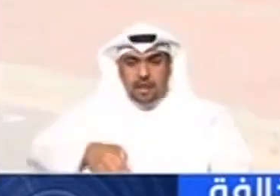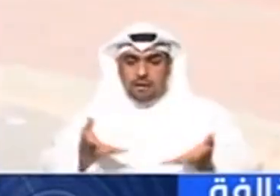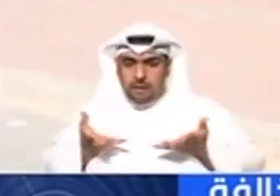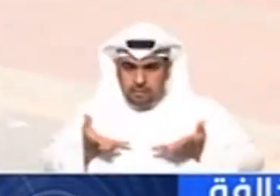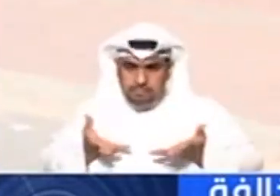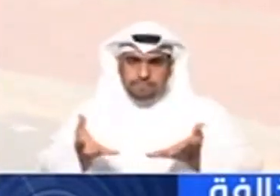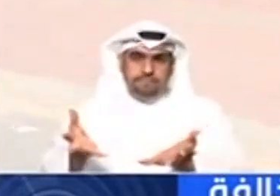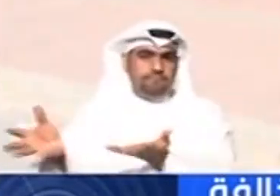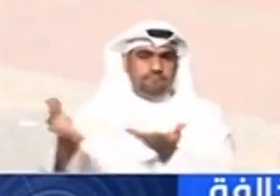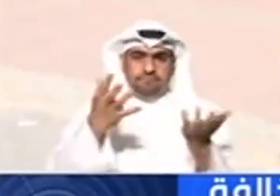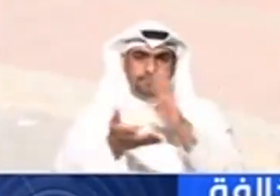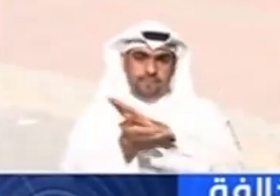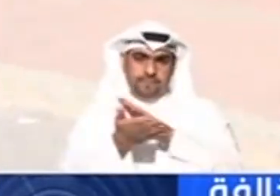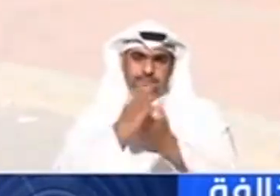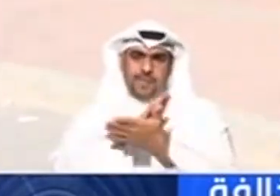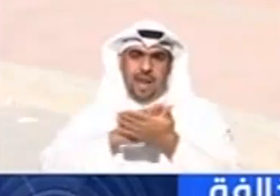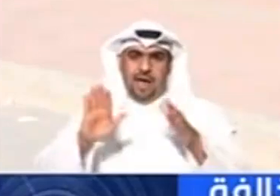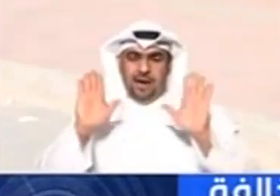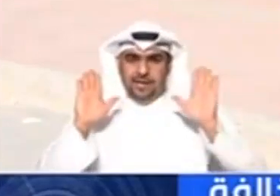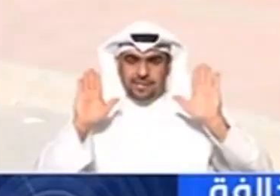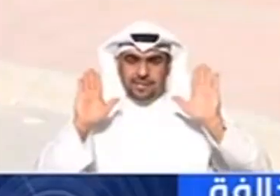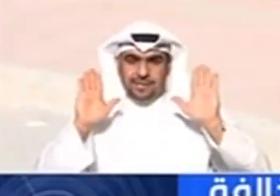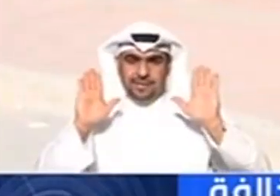الداخلية. نتوجه إلى هذا العقار،